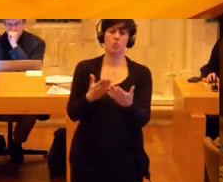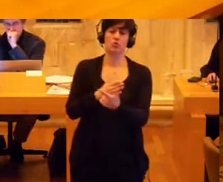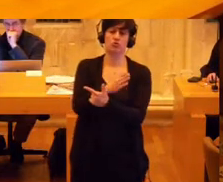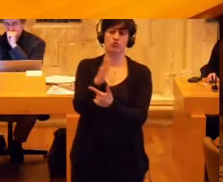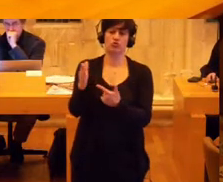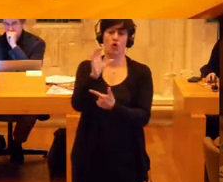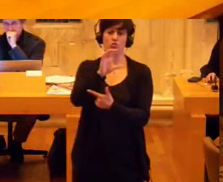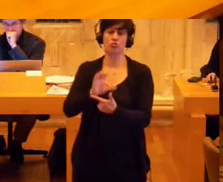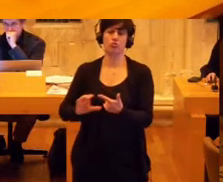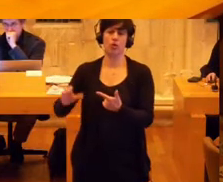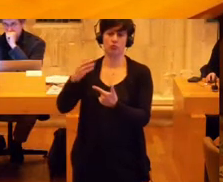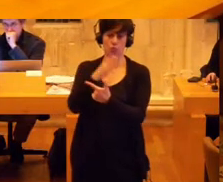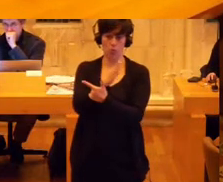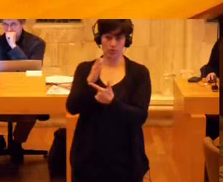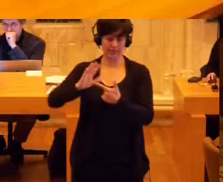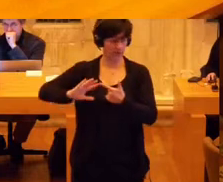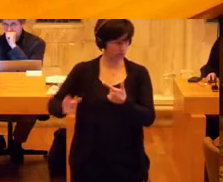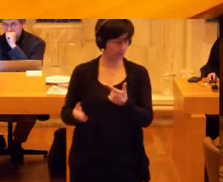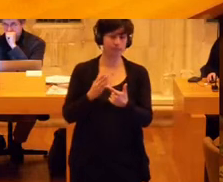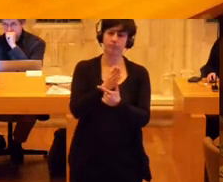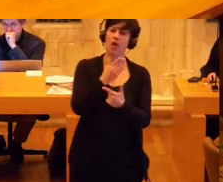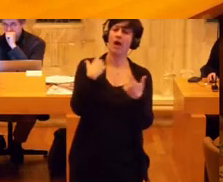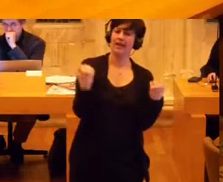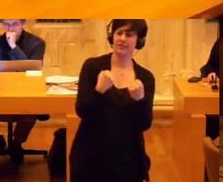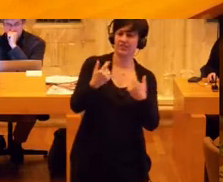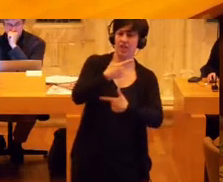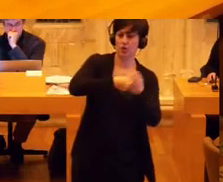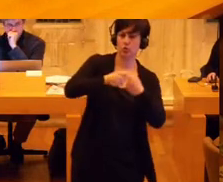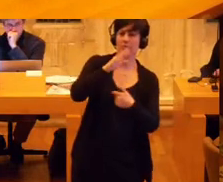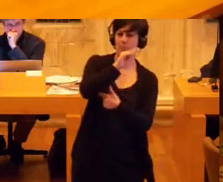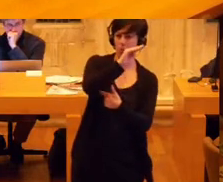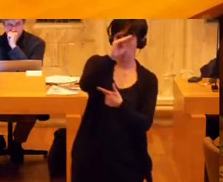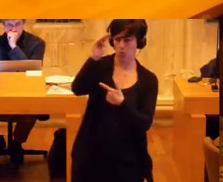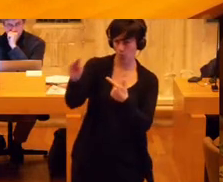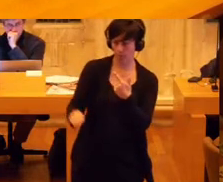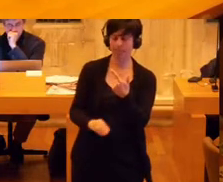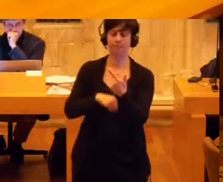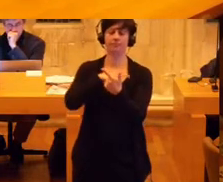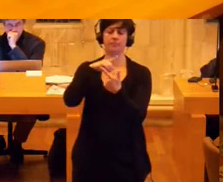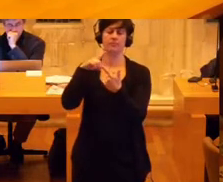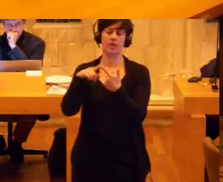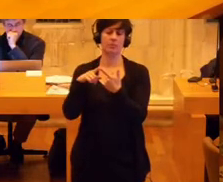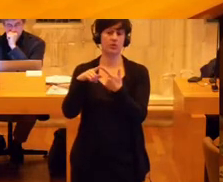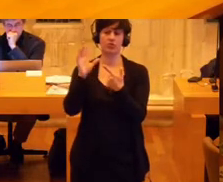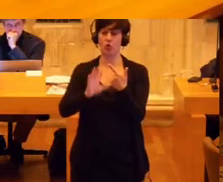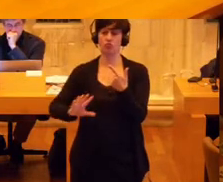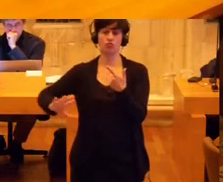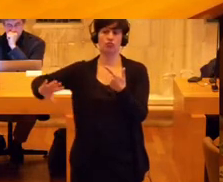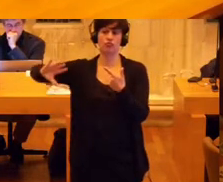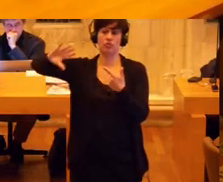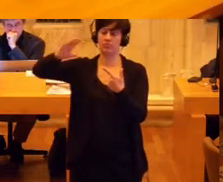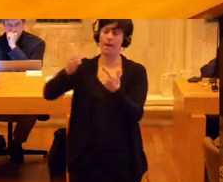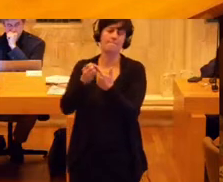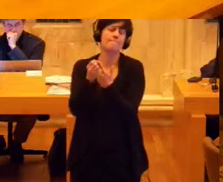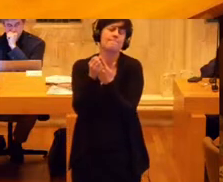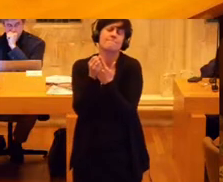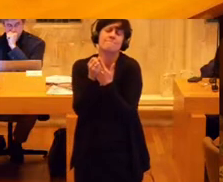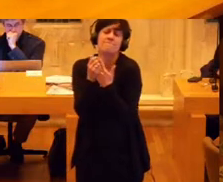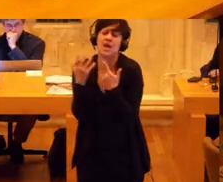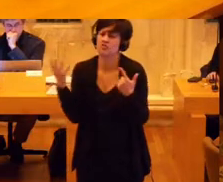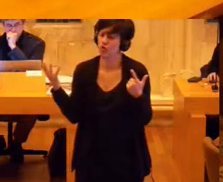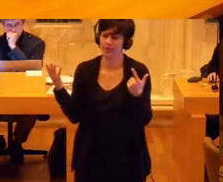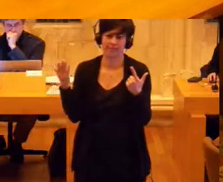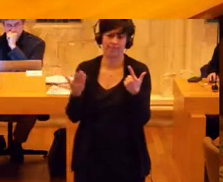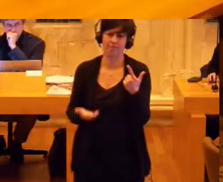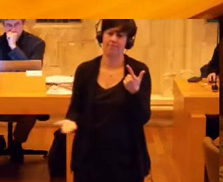zonage des zones d'activité économique en bleu et puis le zonage qui représente une très très large majorité de la ville de